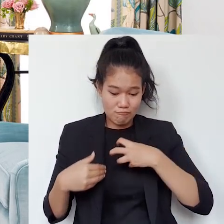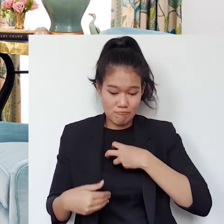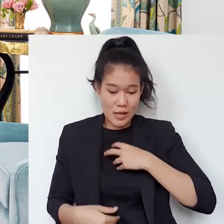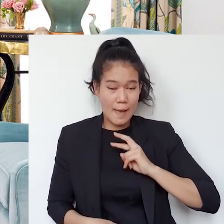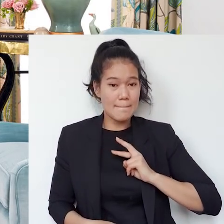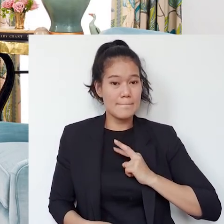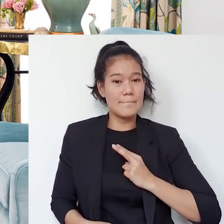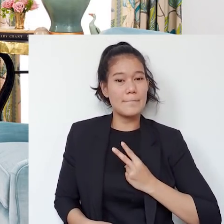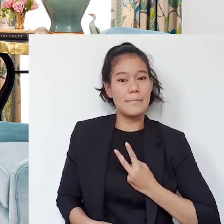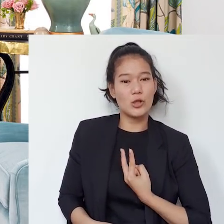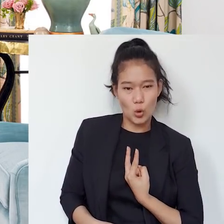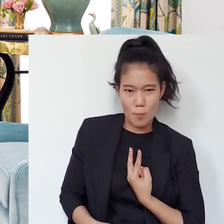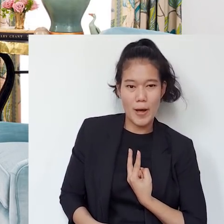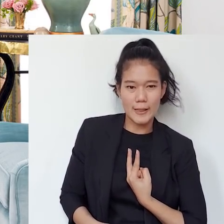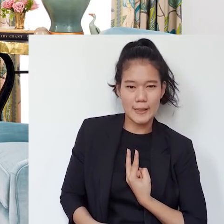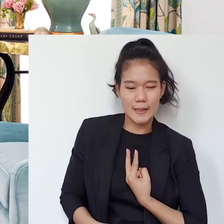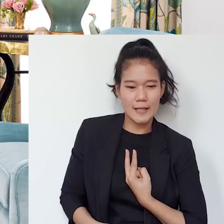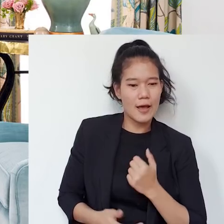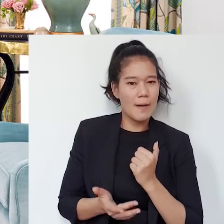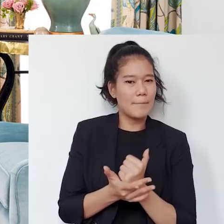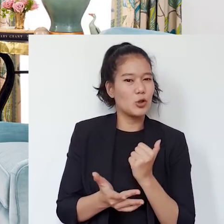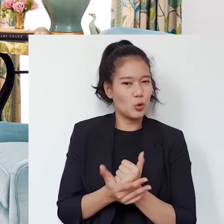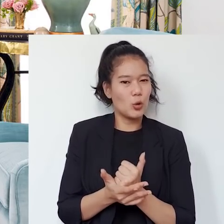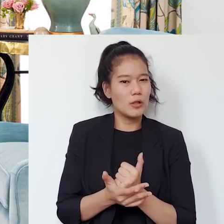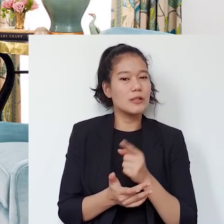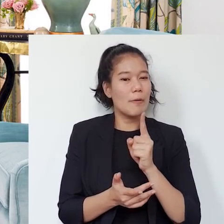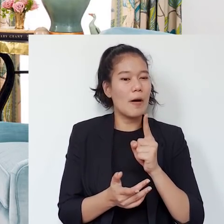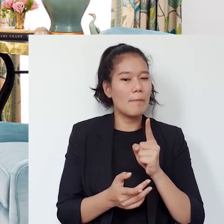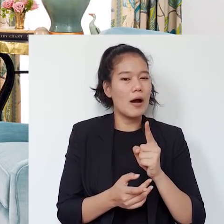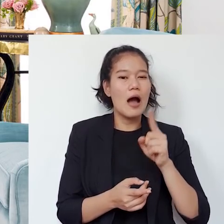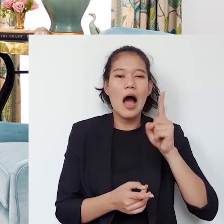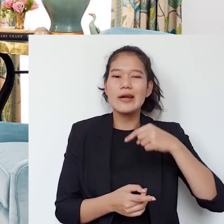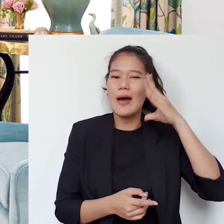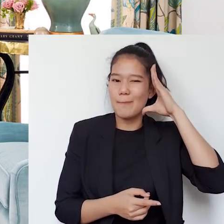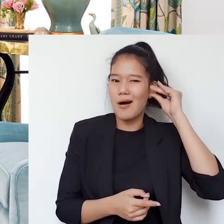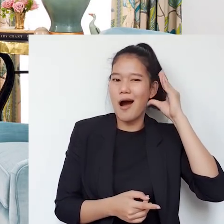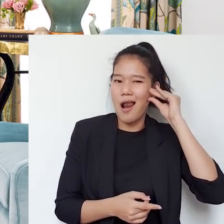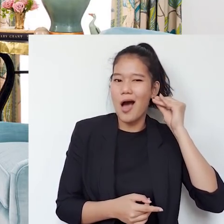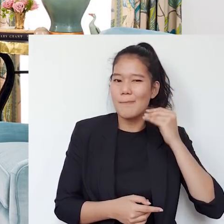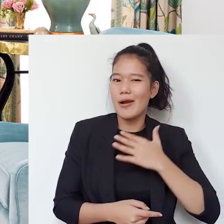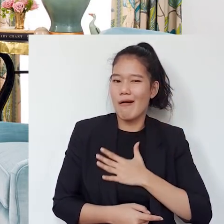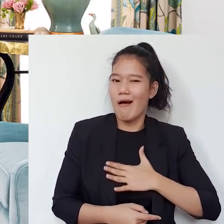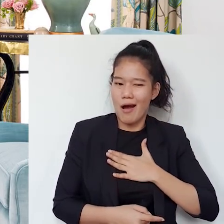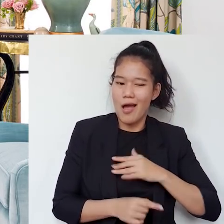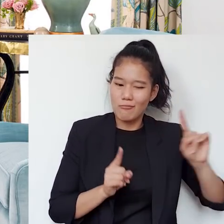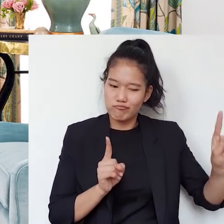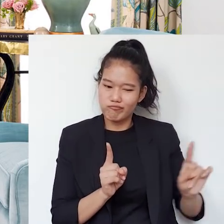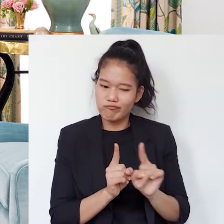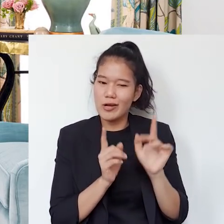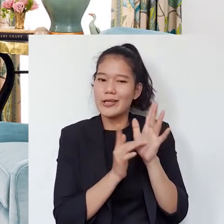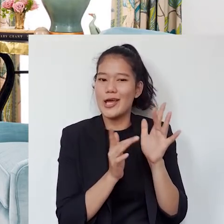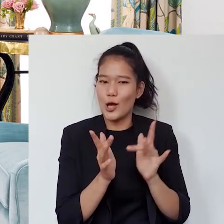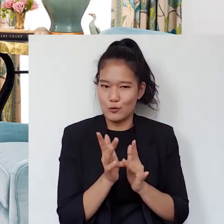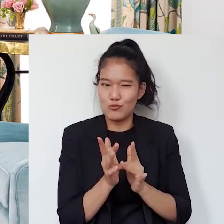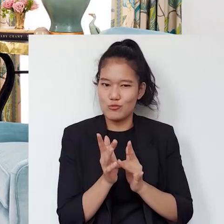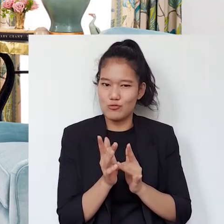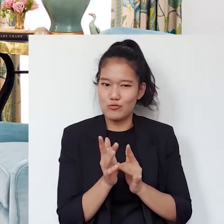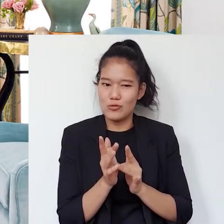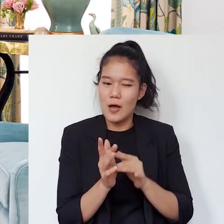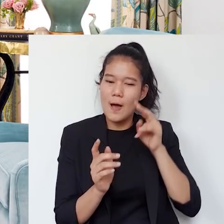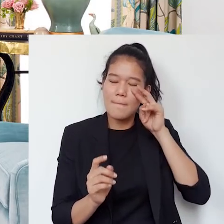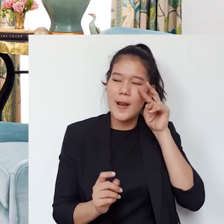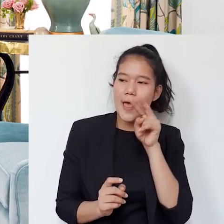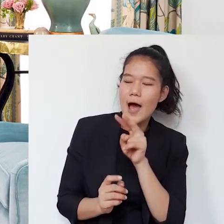keyakinan mesianiknya ketika ia benar-benar mengalami waktu kebersamaan dengan Yesus. Ia melihat, mendengar